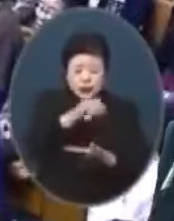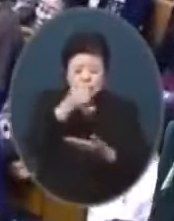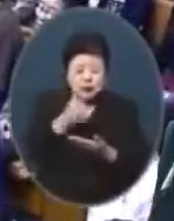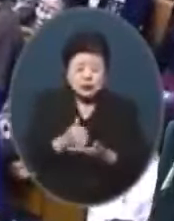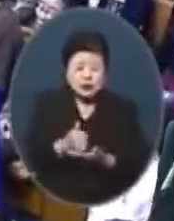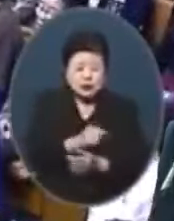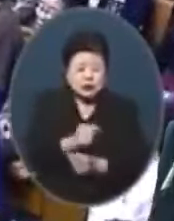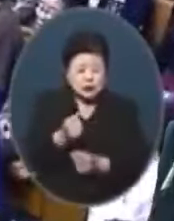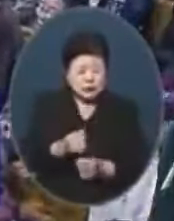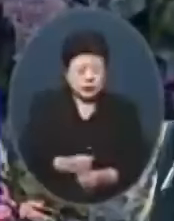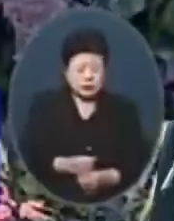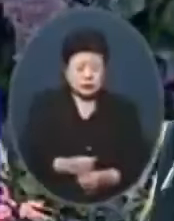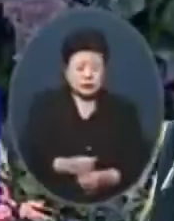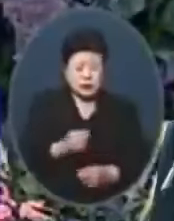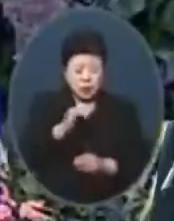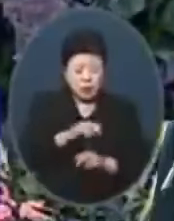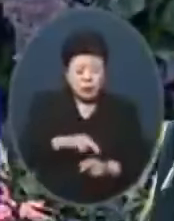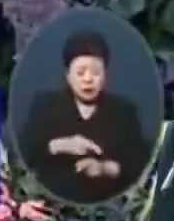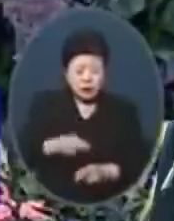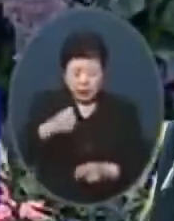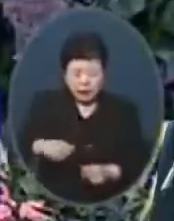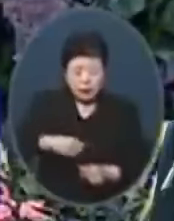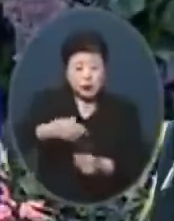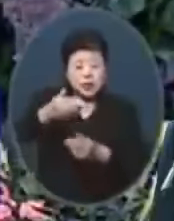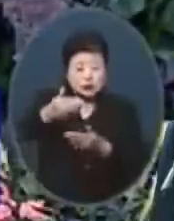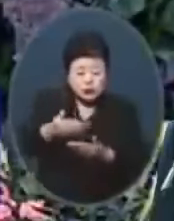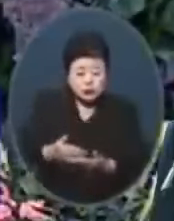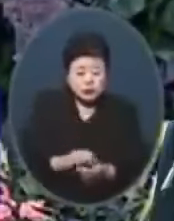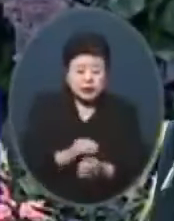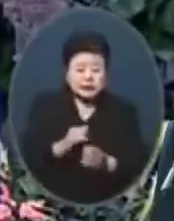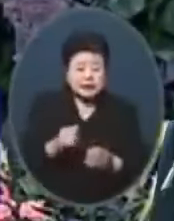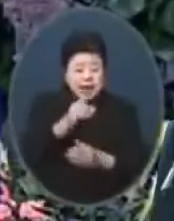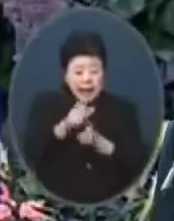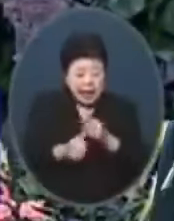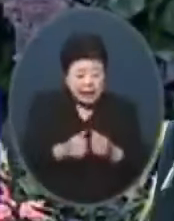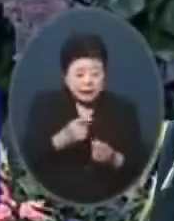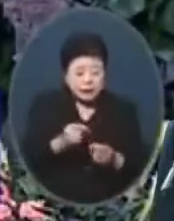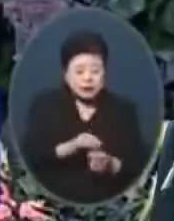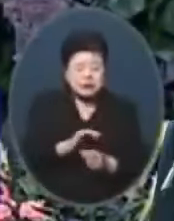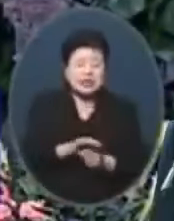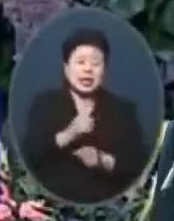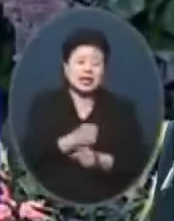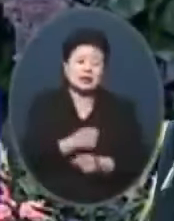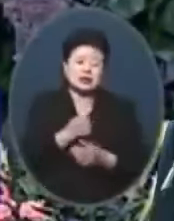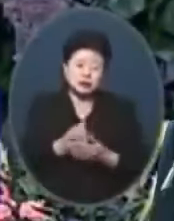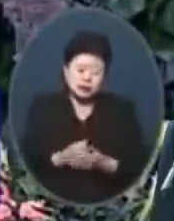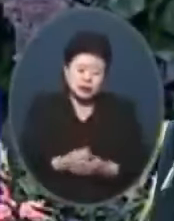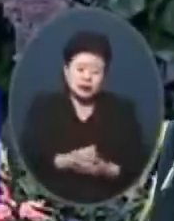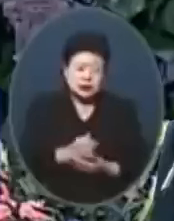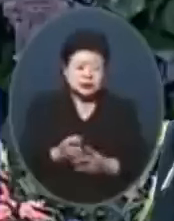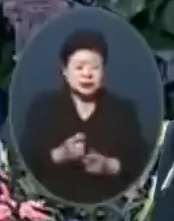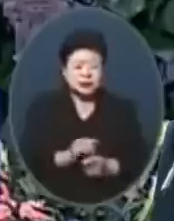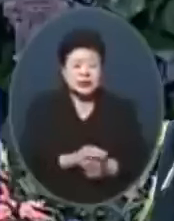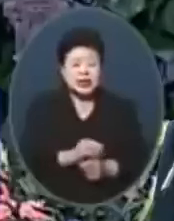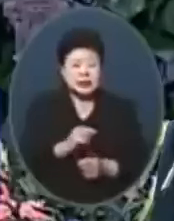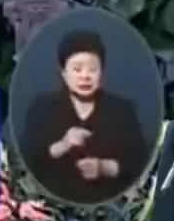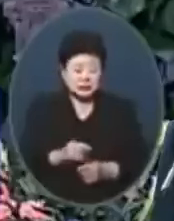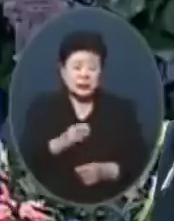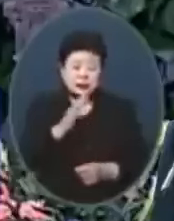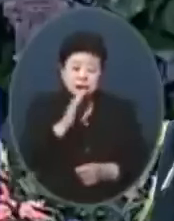속하기 위하여 화목 제물로 그 아들을 보내셨습니다. 사랑하는 자들아 하나님이 같이 우리를 사랑하셨는지 우리도 서로 사랑하는 것이